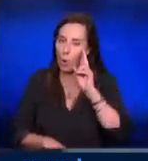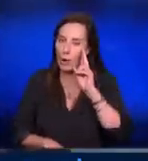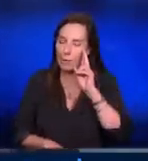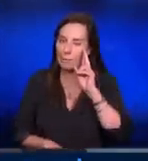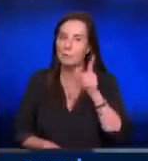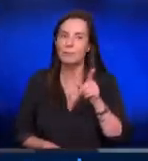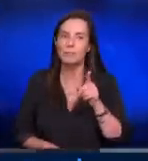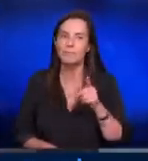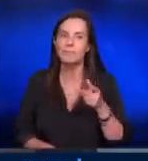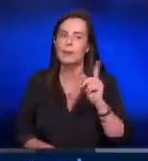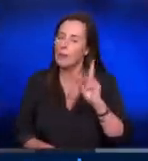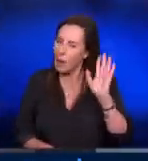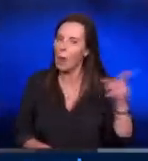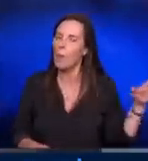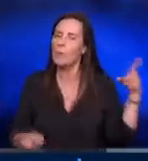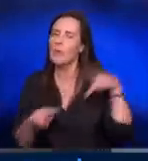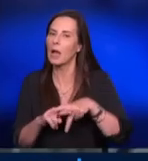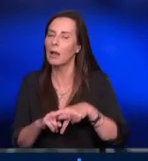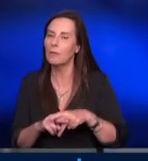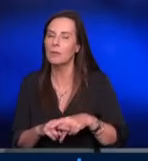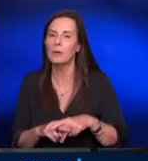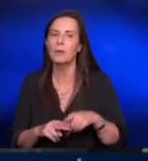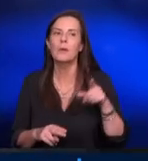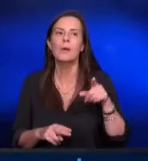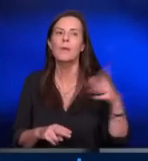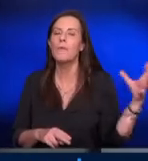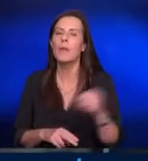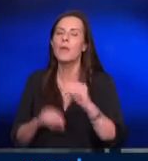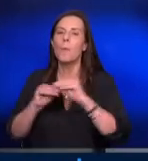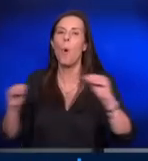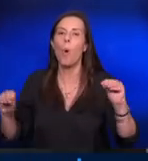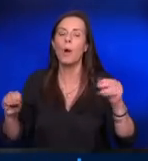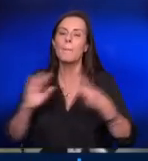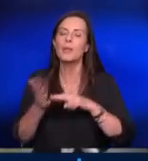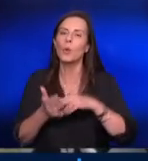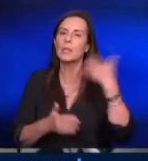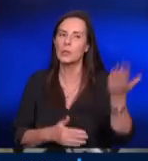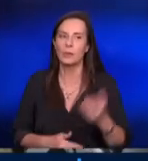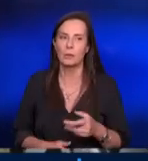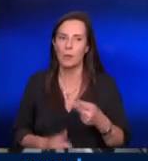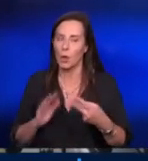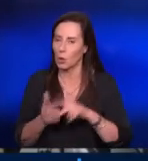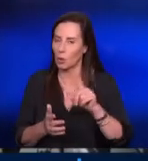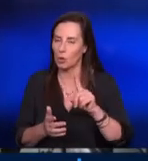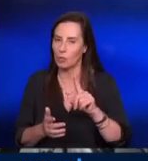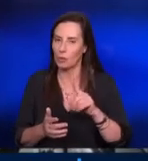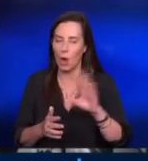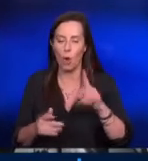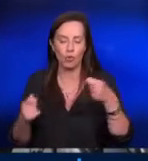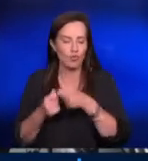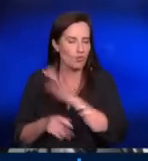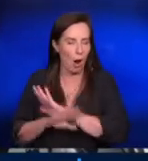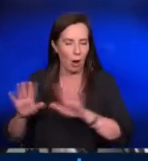עוז נאלץ להתערב גם הוא, ובתגובה המוסד העסיק מורים לאנגלית בתוכנית חיצונית. זה תוכנית לא פדגוגית, היא לא כפופה